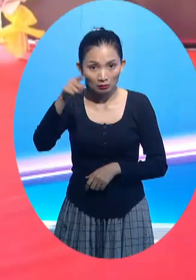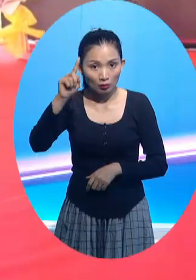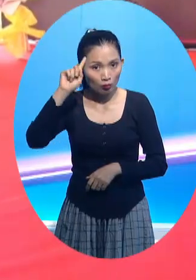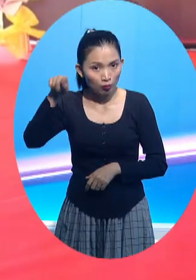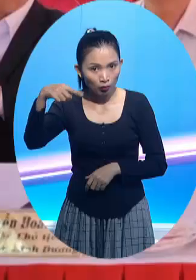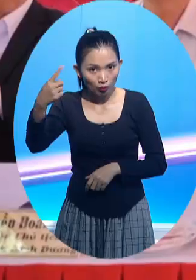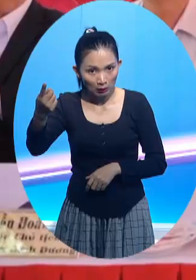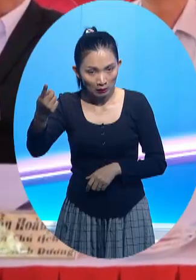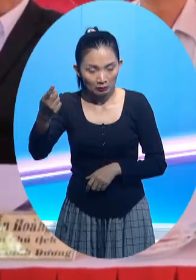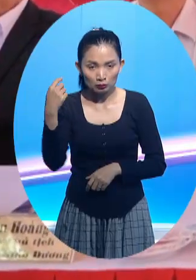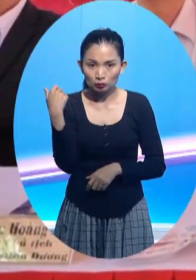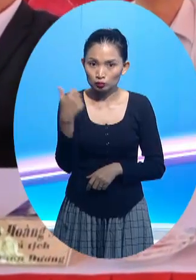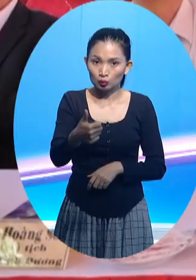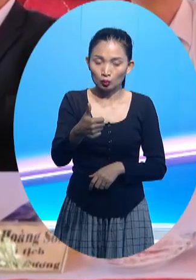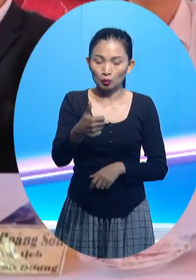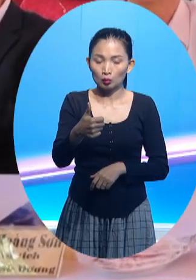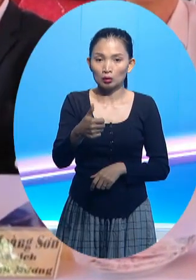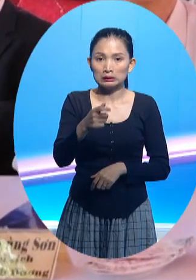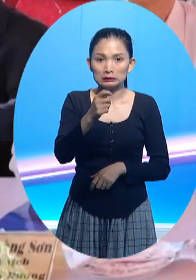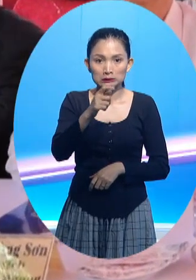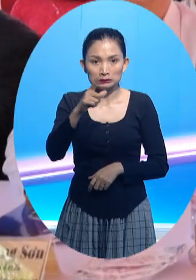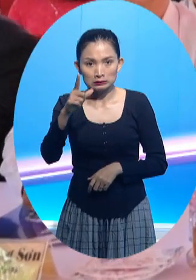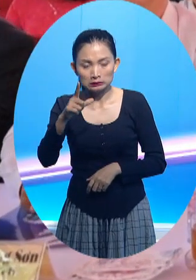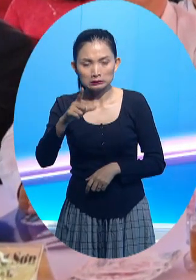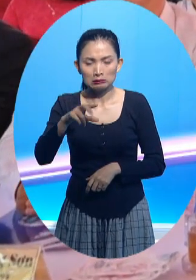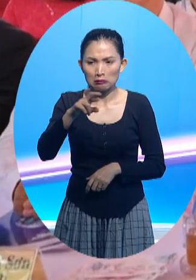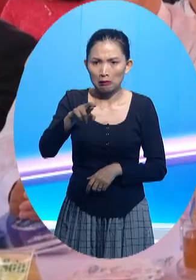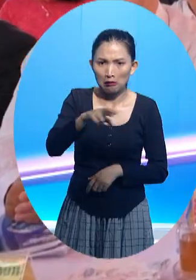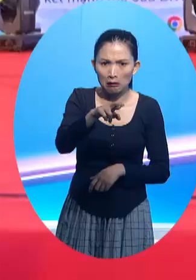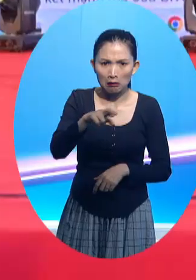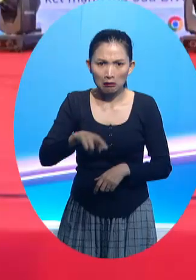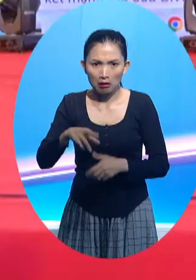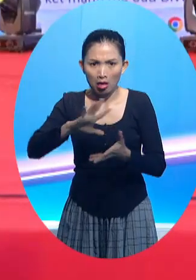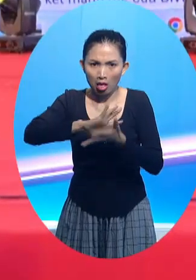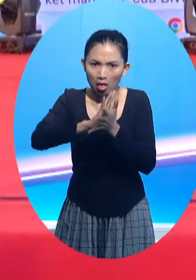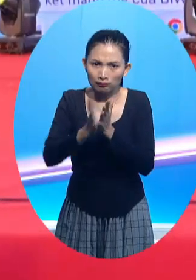xử lý một cách triệt để và toàn diện chất thải rắn sinh hoạt phát sinh trên địa bàn tỉnh Bình Dương.